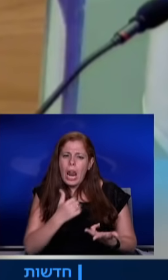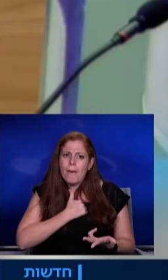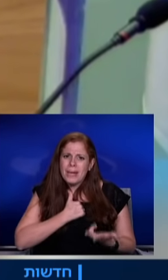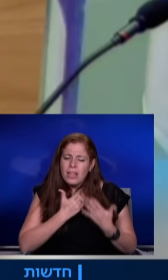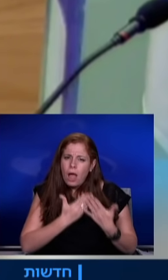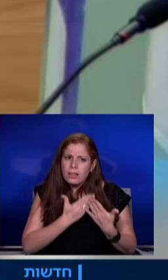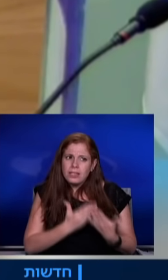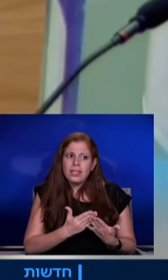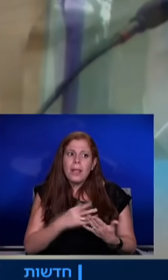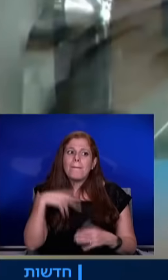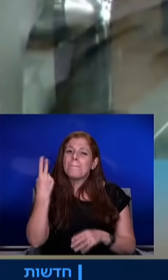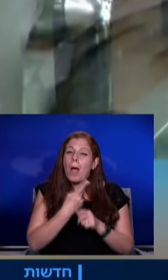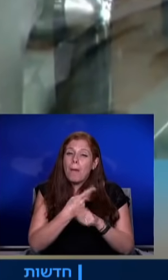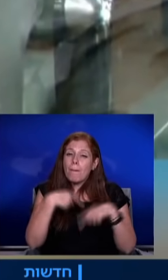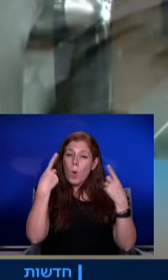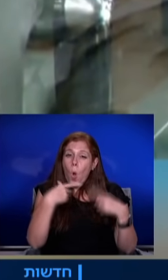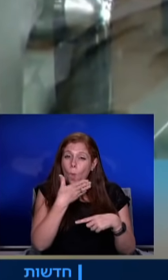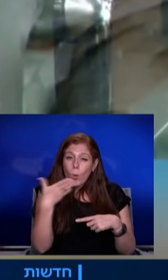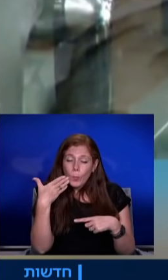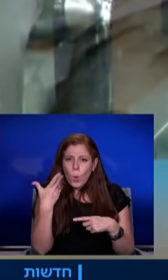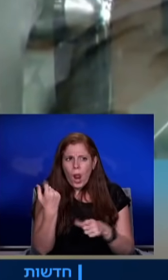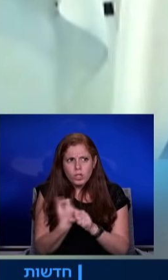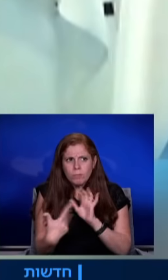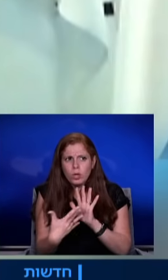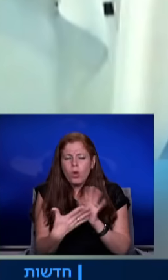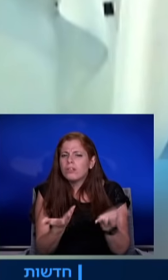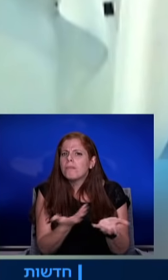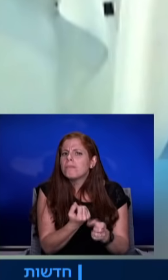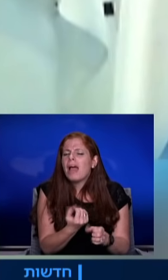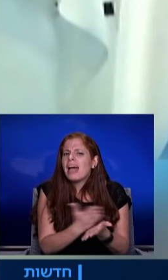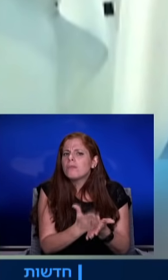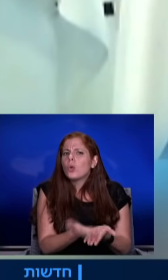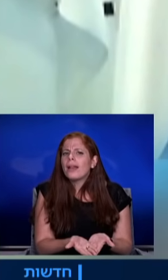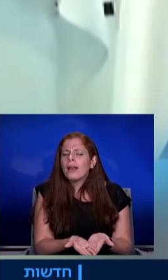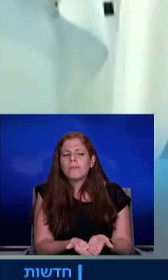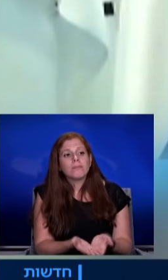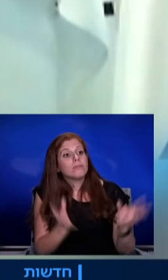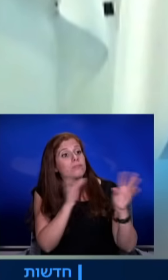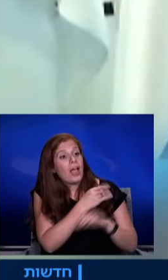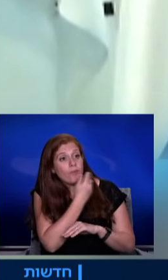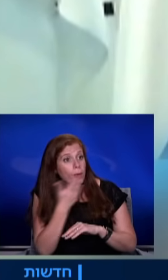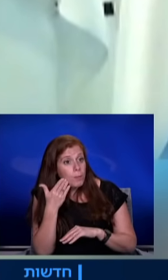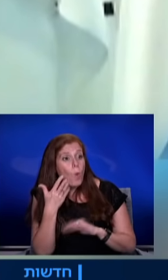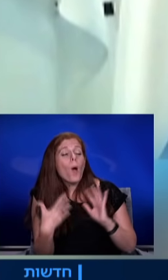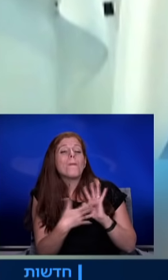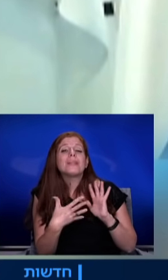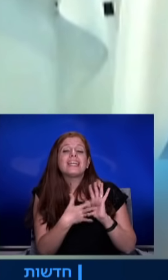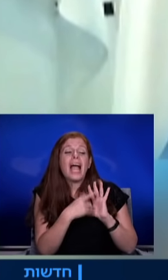פעמיים במהלך יום כיפור לעשות בדיקות, ומה ההיערכות שלכם לזה? ערב יום כיפור בדיקת האנטיגן תהיה תקיפה